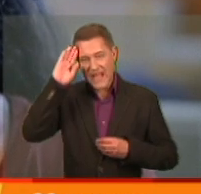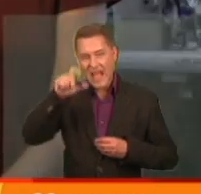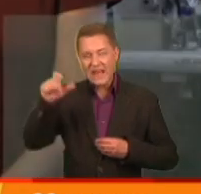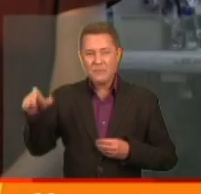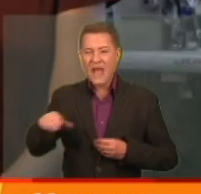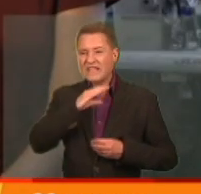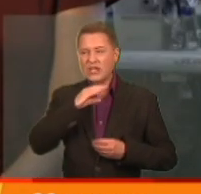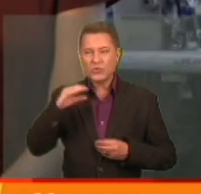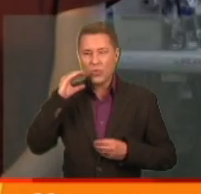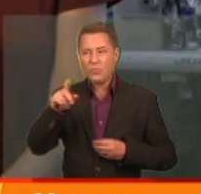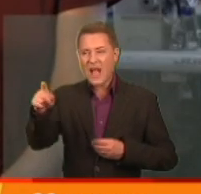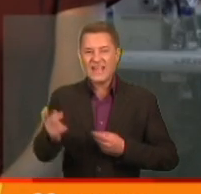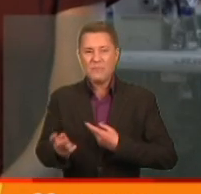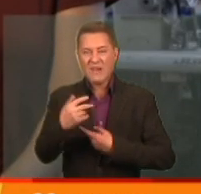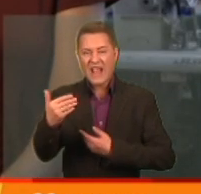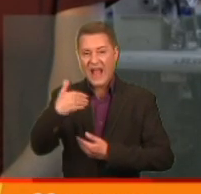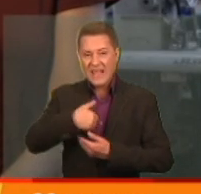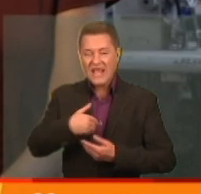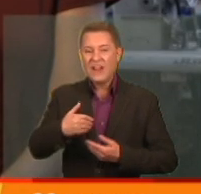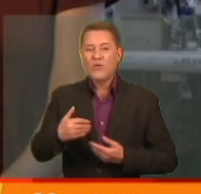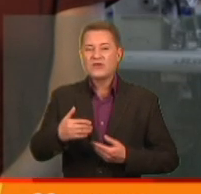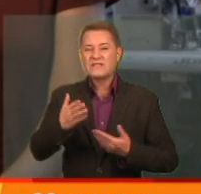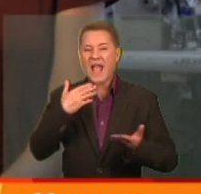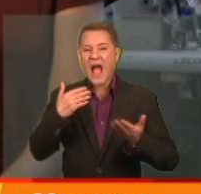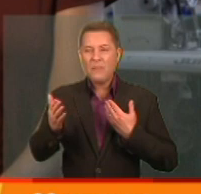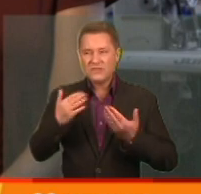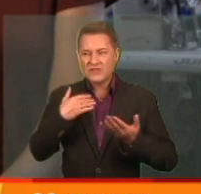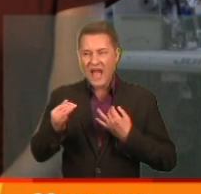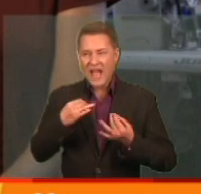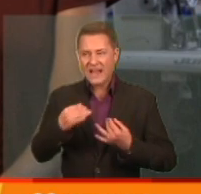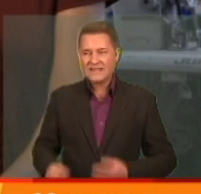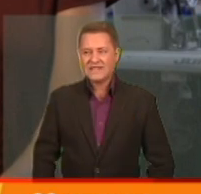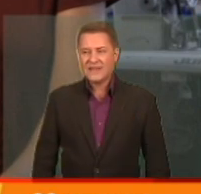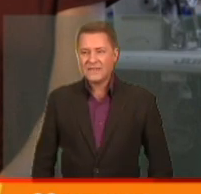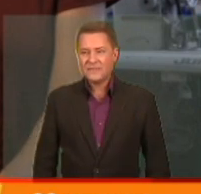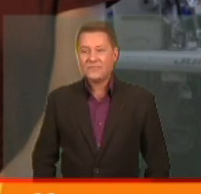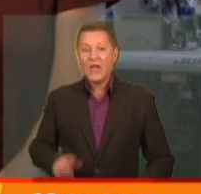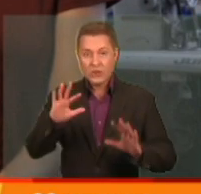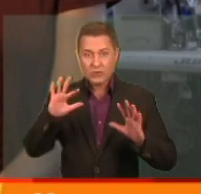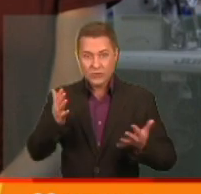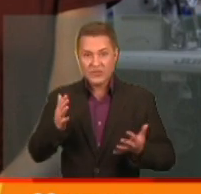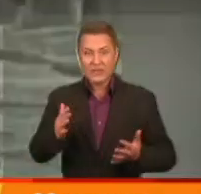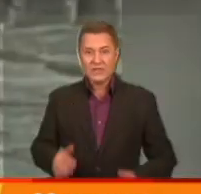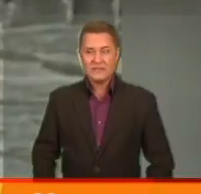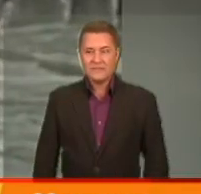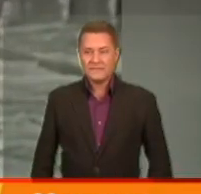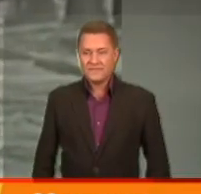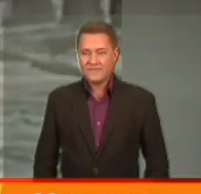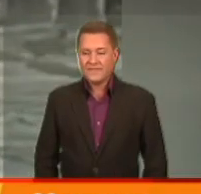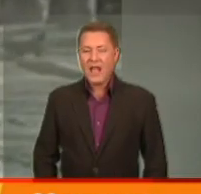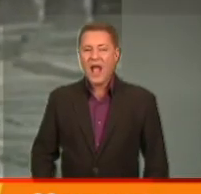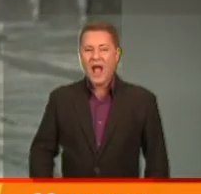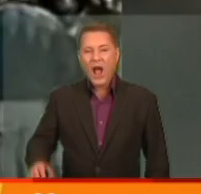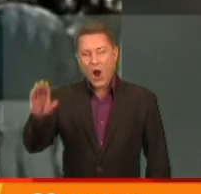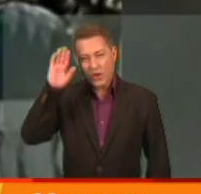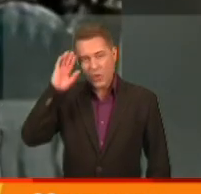Куби. Вони приходили в гості, общались. Отак случилось знайомство.